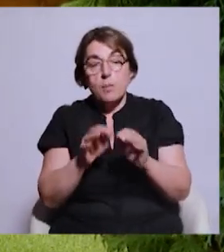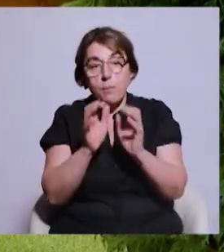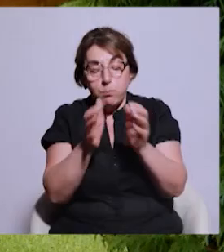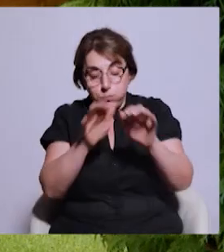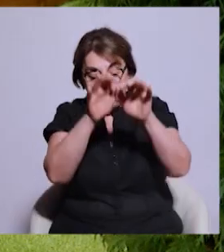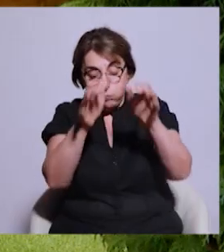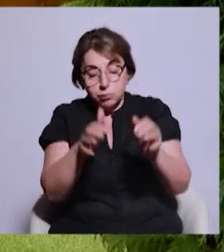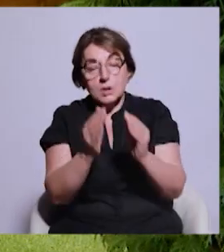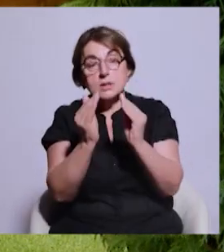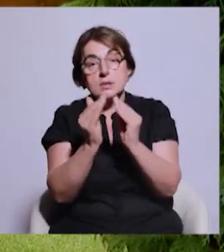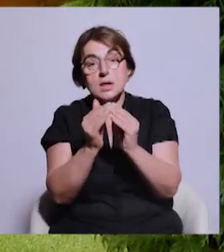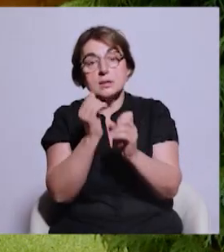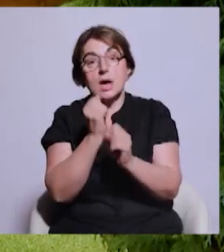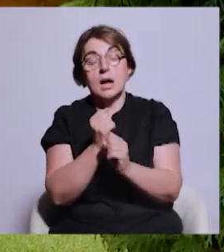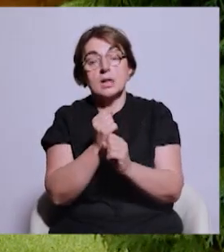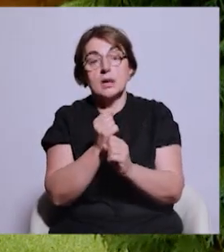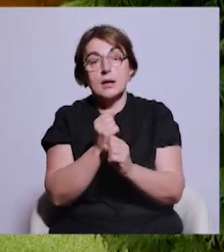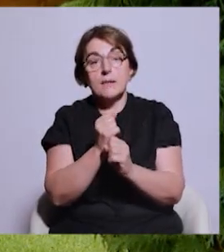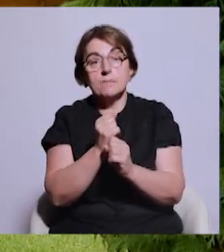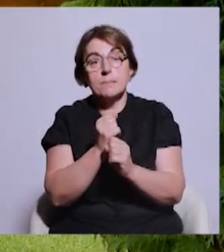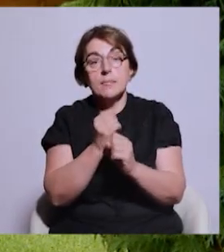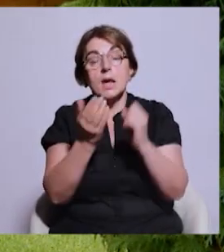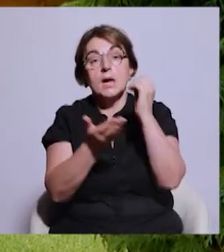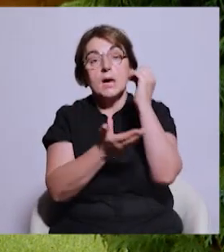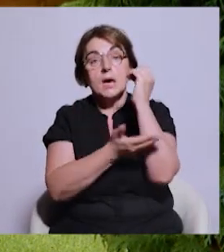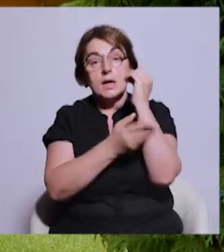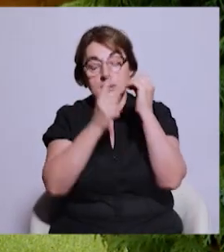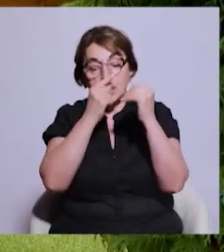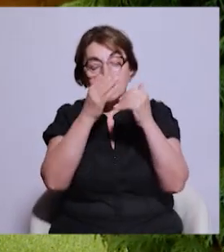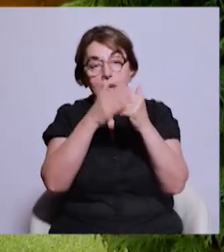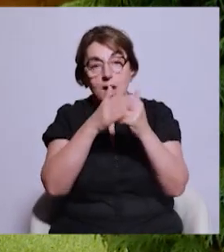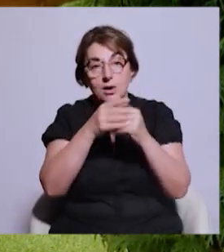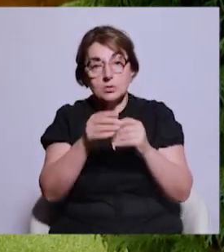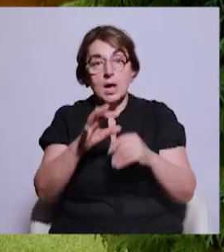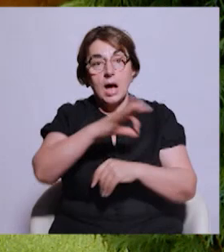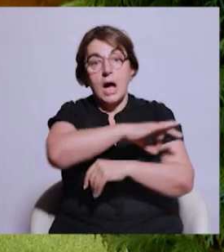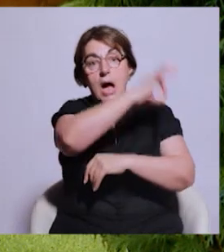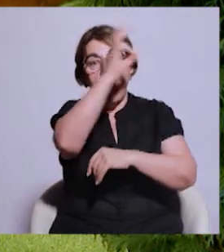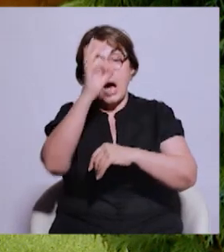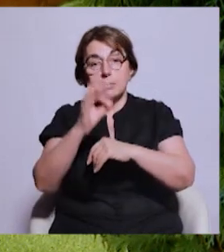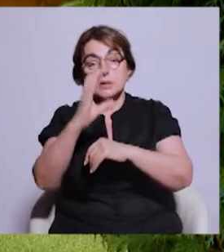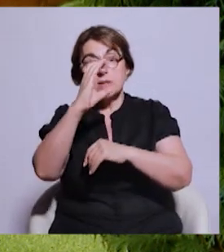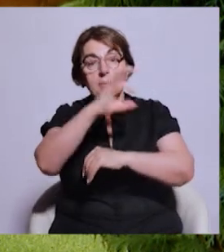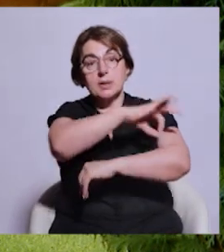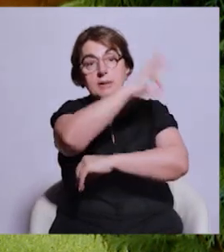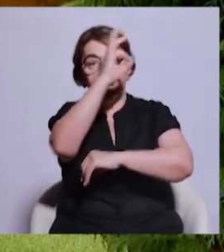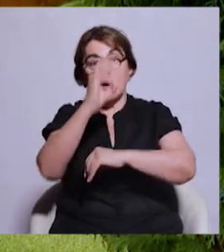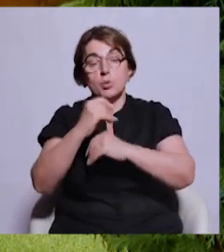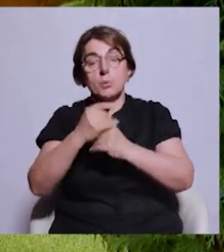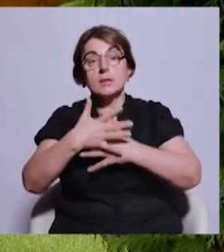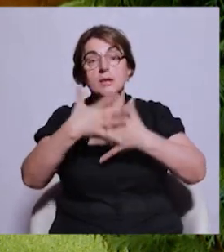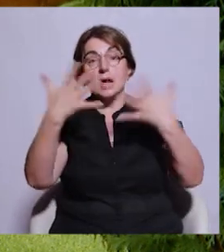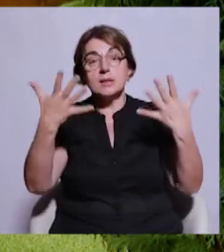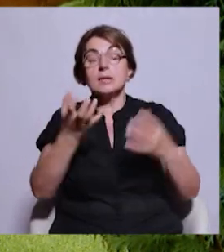ჭიანჭველები, ანუ ბუდეს თავის ბინას იდებენ ან ხის ტანზე, ან ხის ფესვებთან ახლოს, აღმოსავლეთით, სამხრეთ-აღმოსავლეთ,